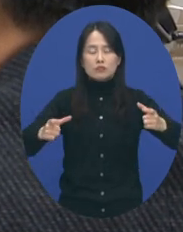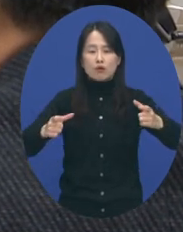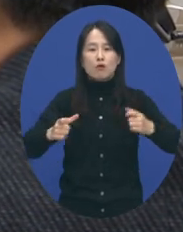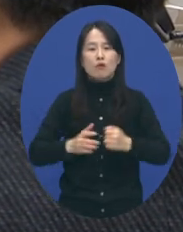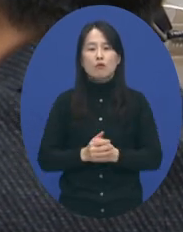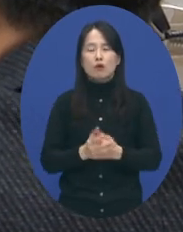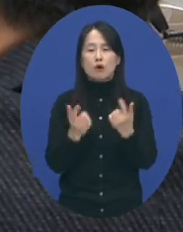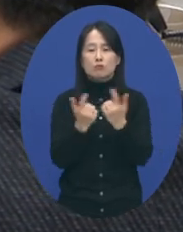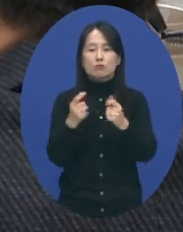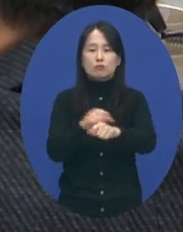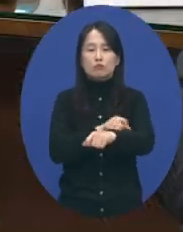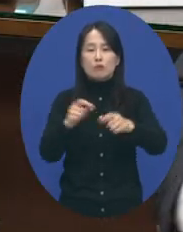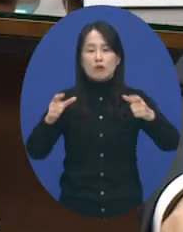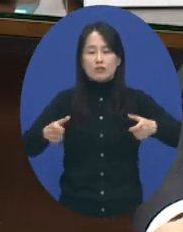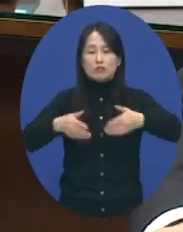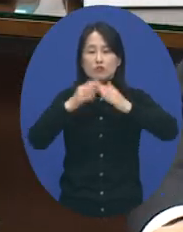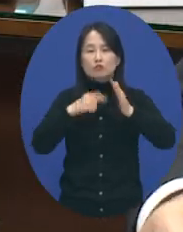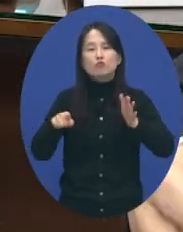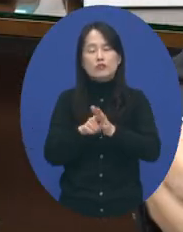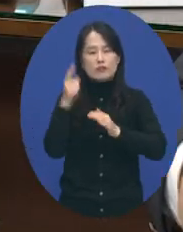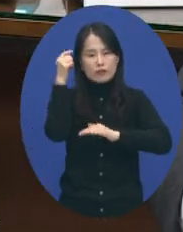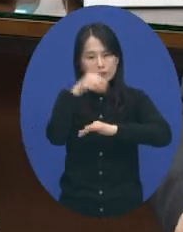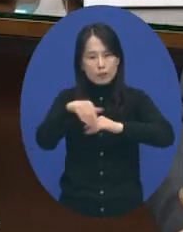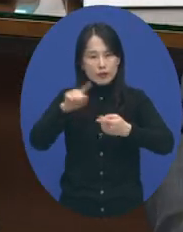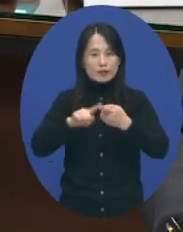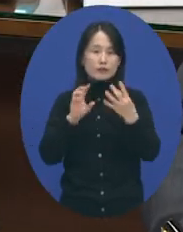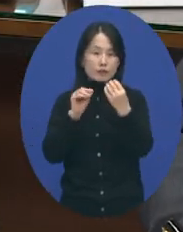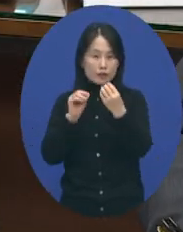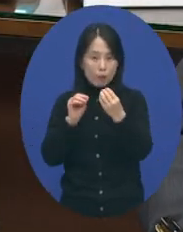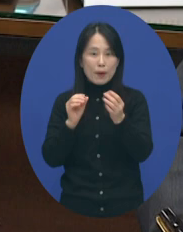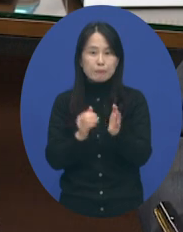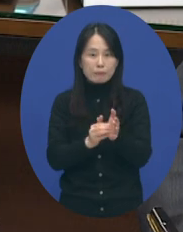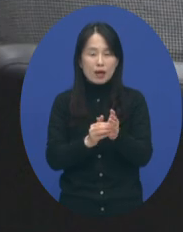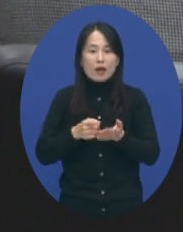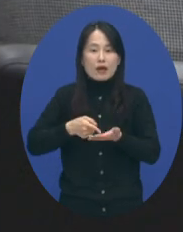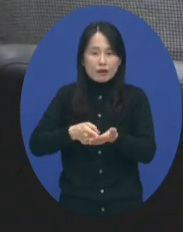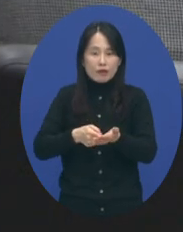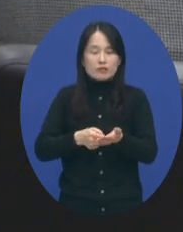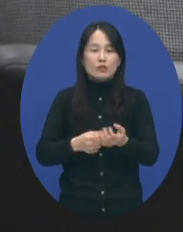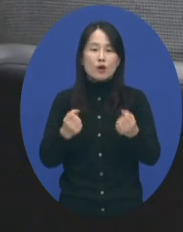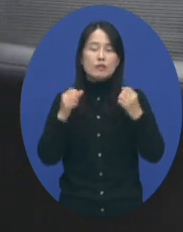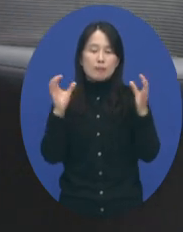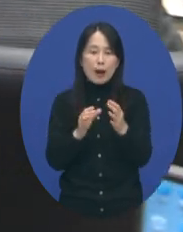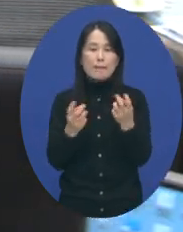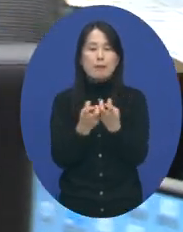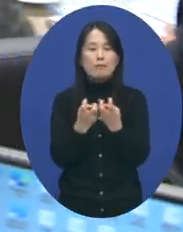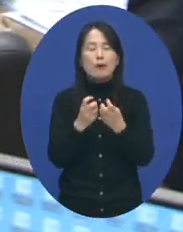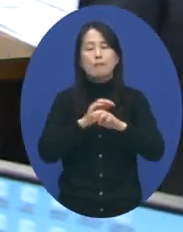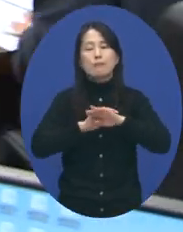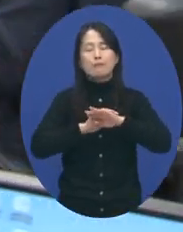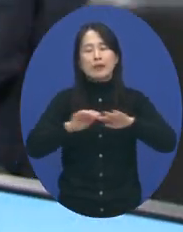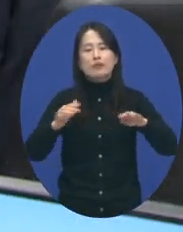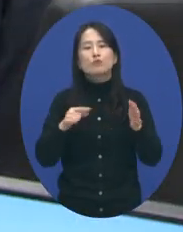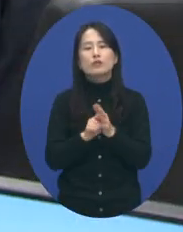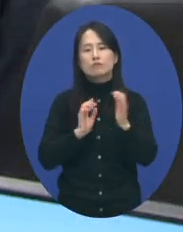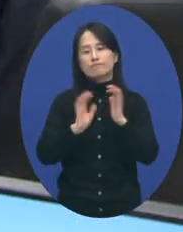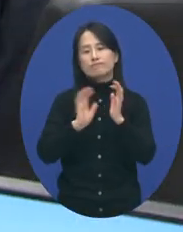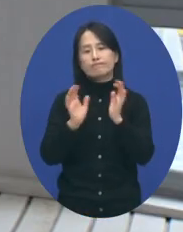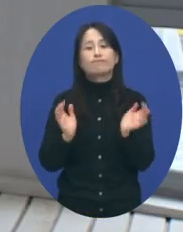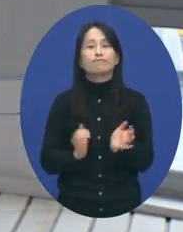경기 복부 특별자치도 설치를 위한 전략에 대해 공유하고 건의 사항과 협력 방안을 논의하는 장을 만든